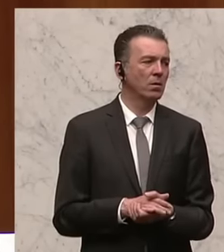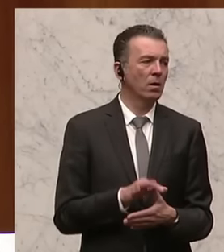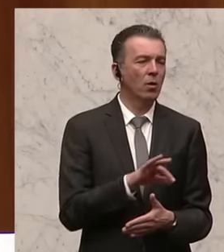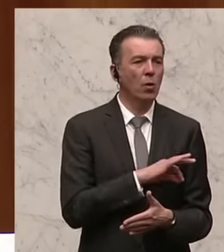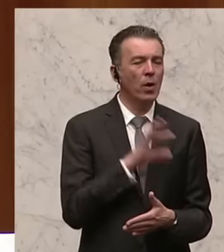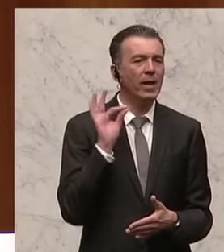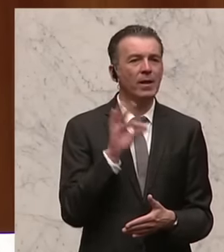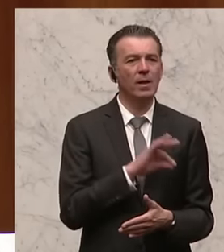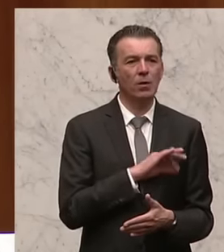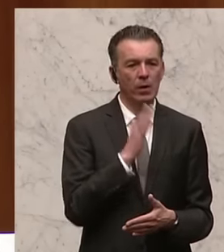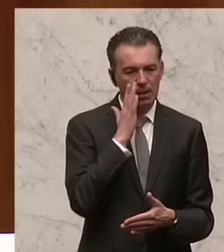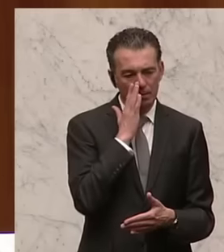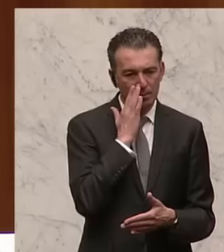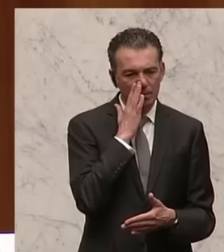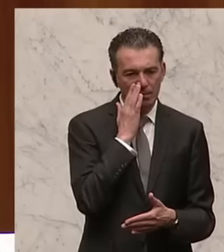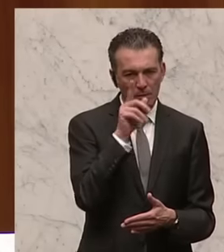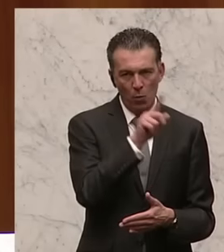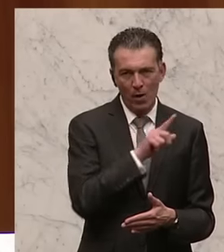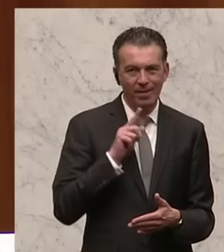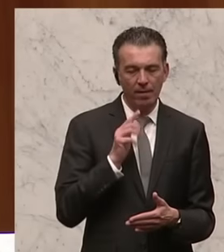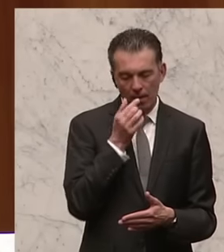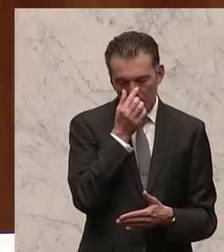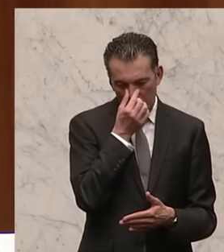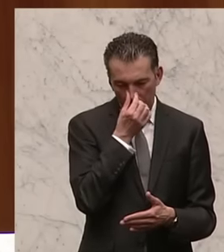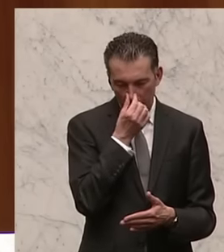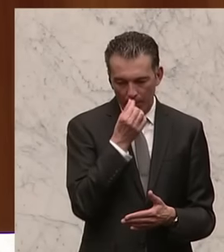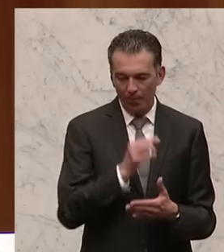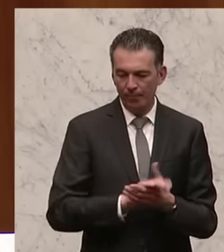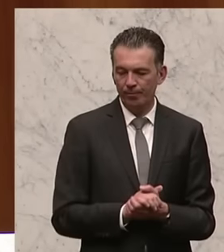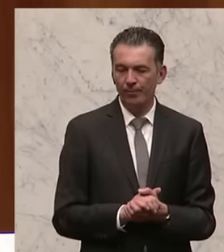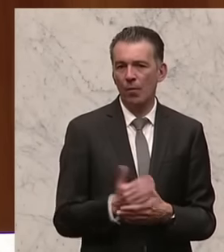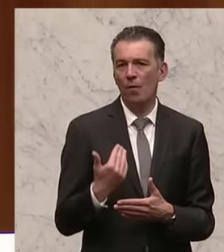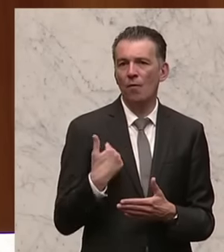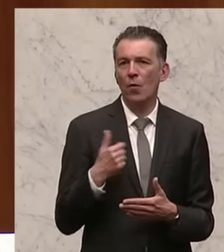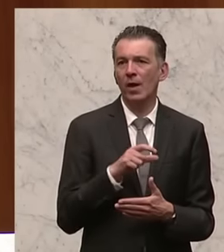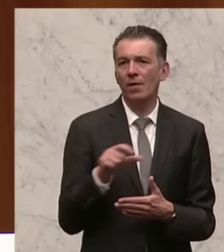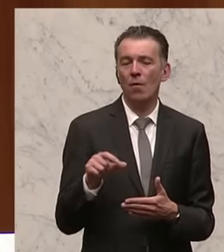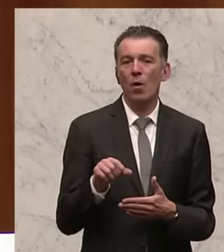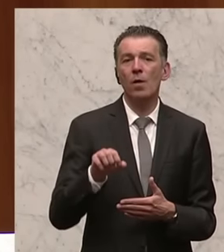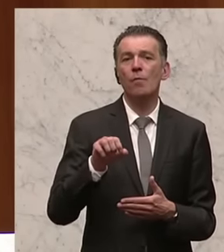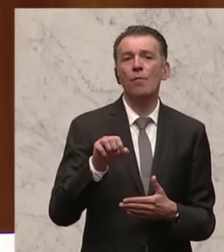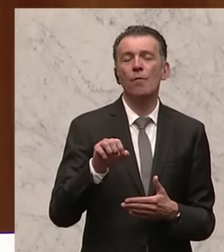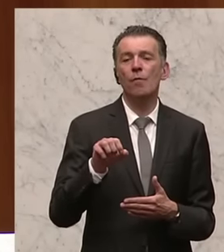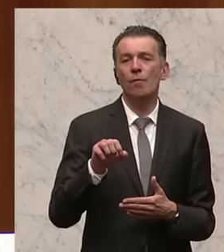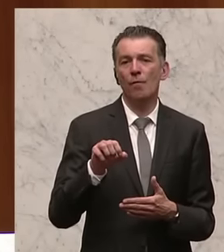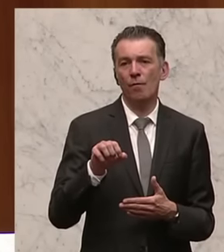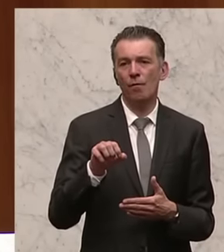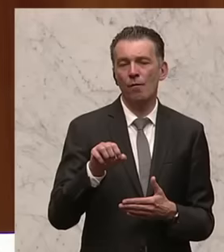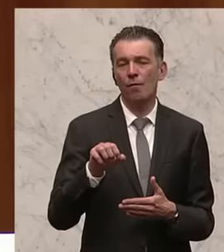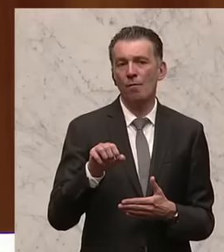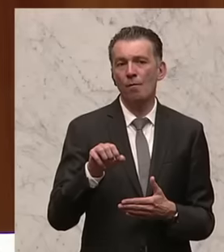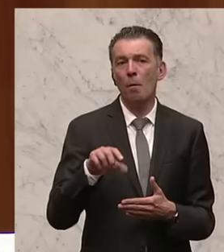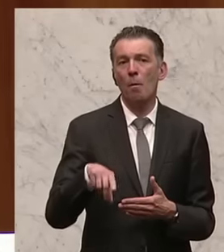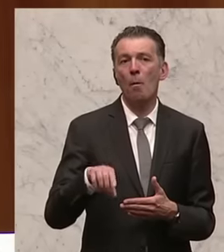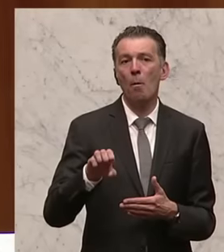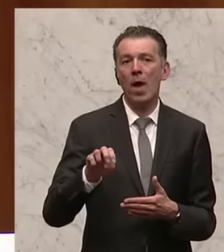die Kolleginnen und Kollegen der Polizei zu richten, die letzte Woche in Penzing im Polizeieinsatz